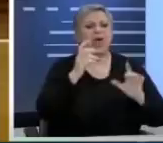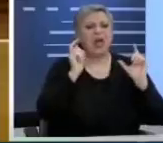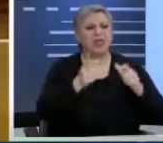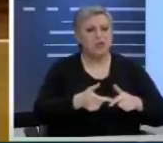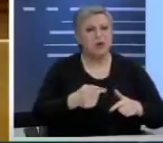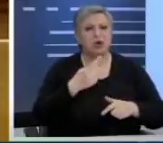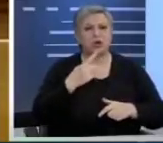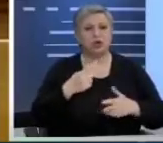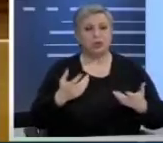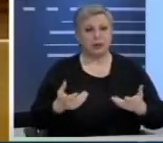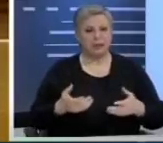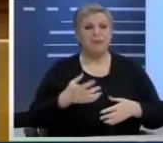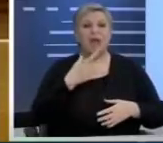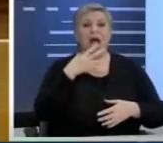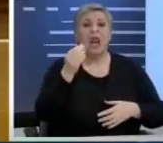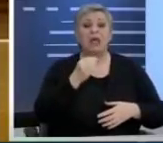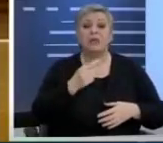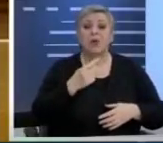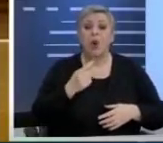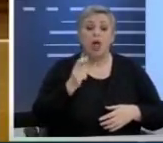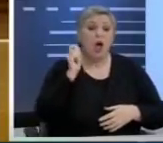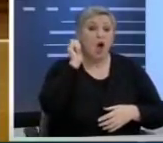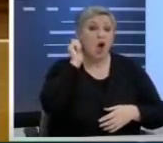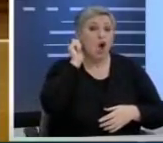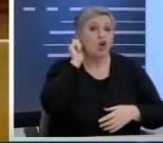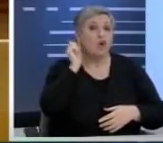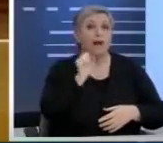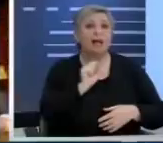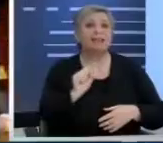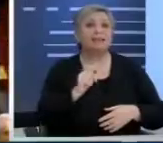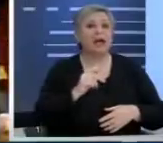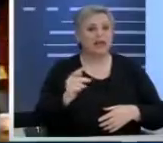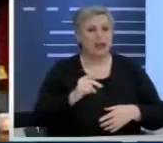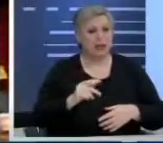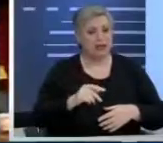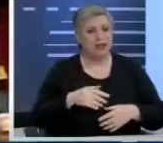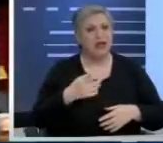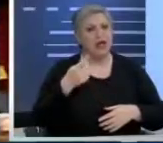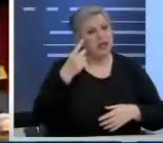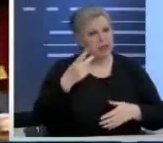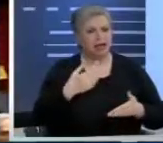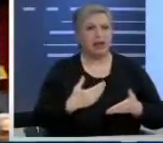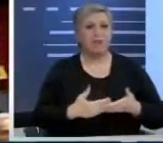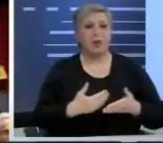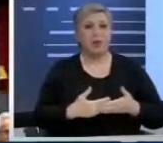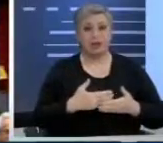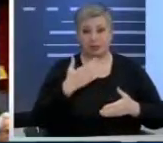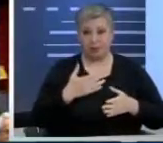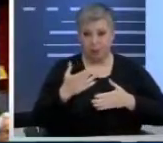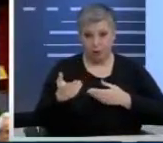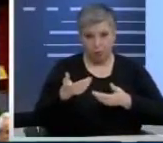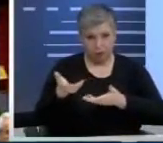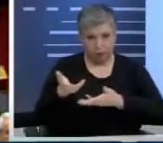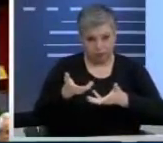Θα δείτε γιατί λέω για τον κύριο Σκανδαλίδη, γιατί θέλω να δούμε αν μπορούμε να συζητήσουμε. Το πρώτο πράγμα που πρέπει να